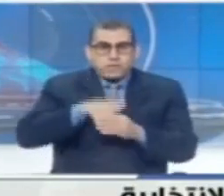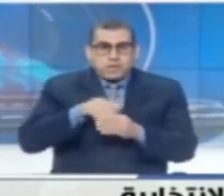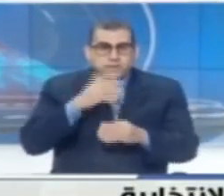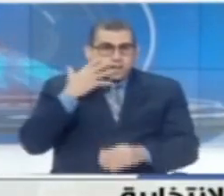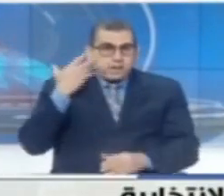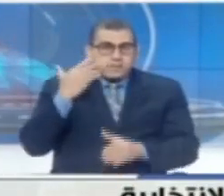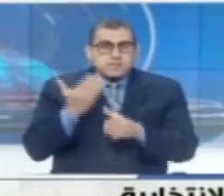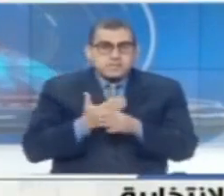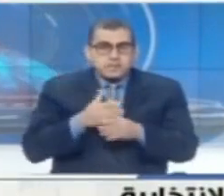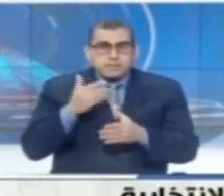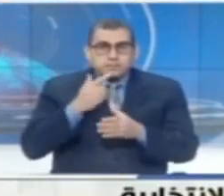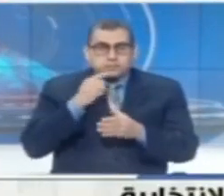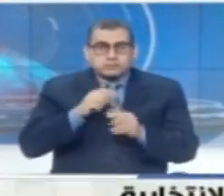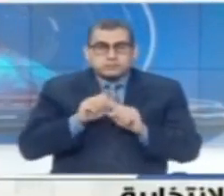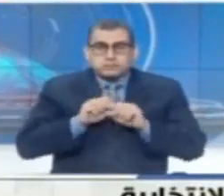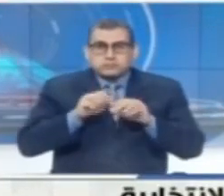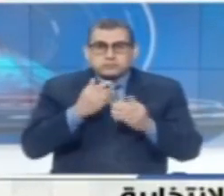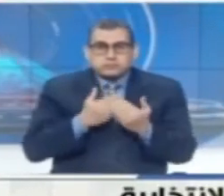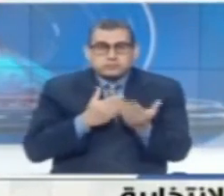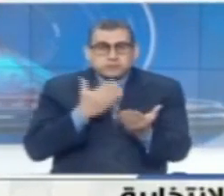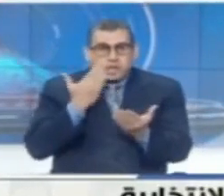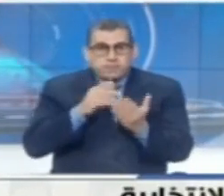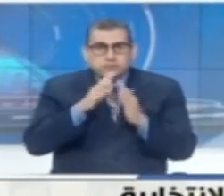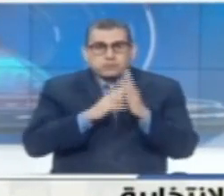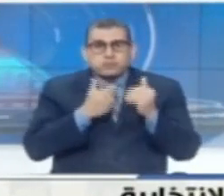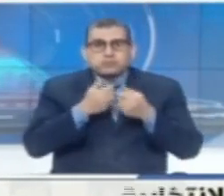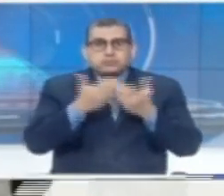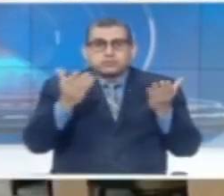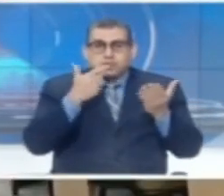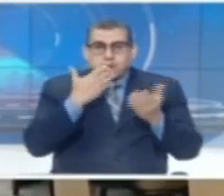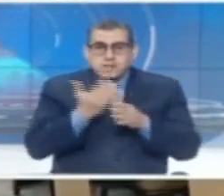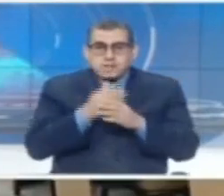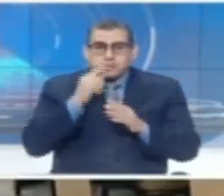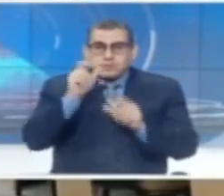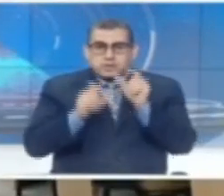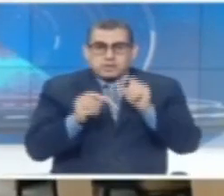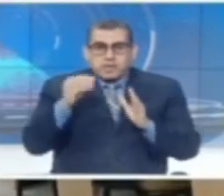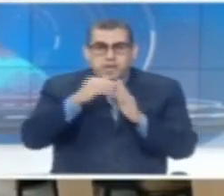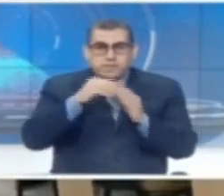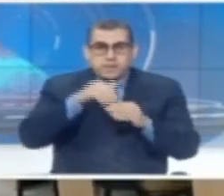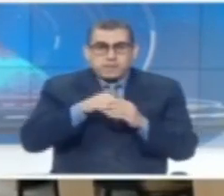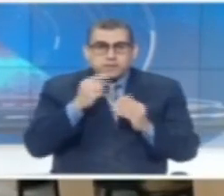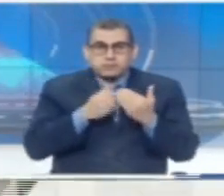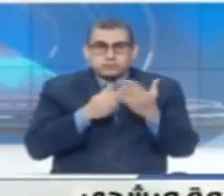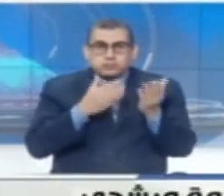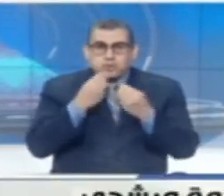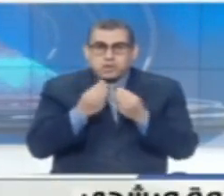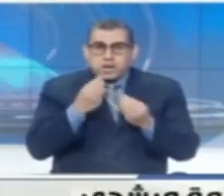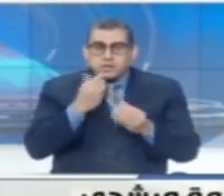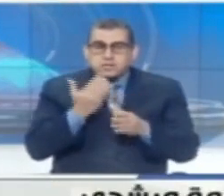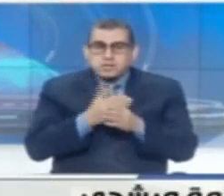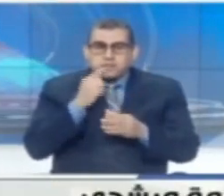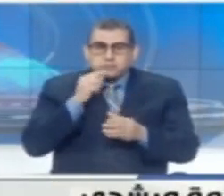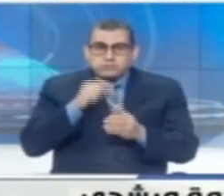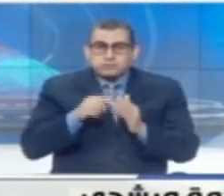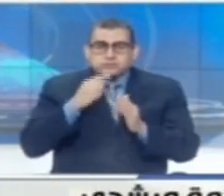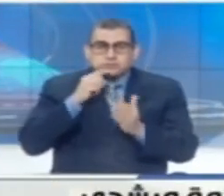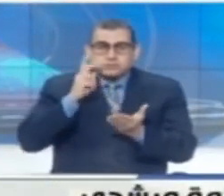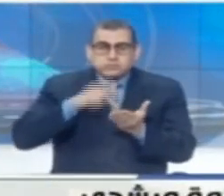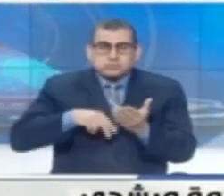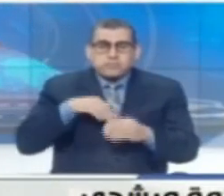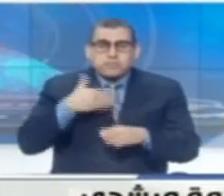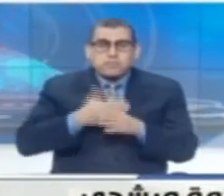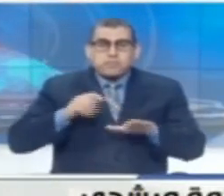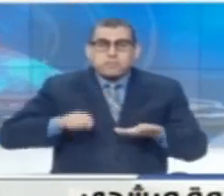السبب في عدم نشرها القائمة النهائية لمرشح الانتخابات الرئاسية، موضحة أن مرحلة الطعون القضائية